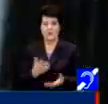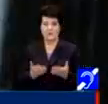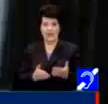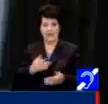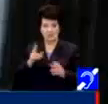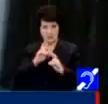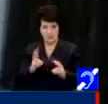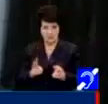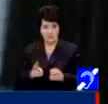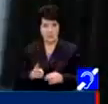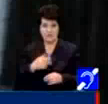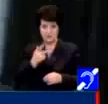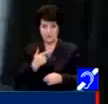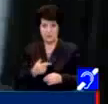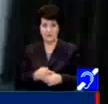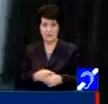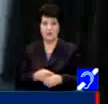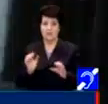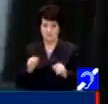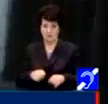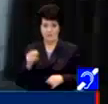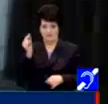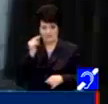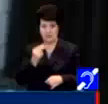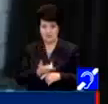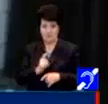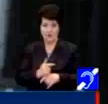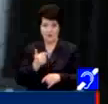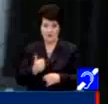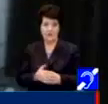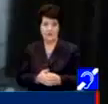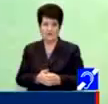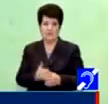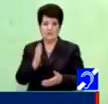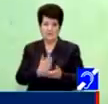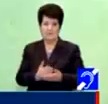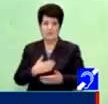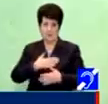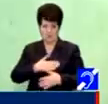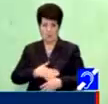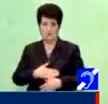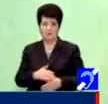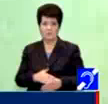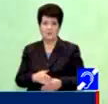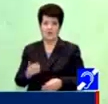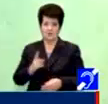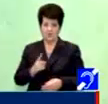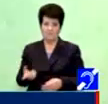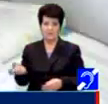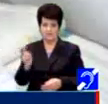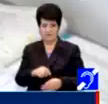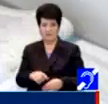ajut. Învață. Copiii sunt foarte bine. Da, suntem mulțumiți. Le place. Așteaptă să vie